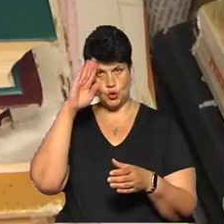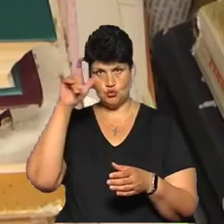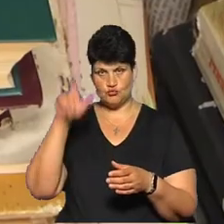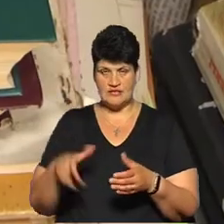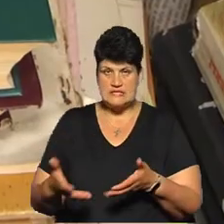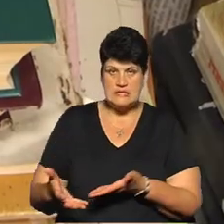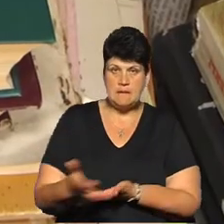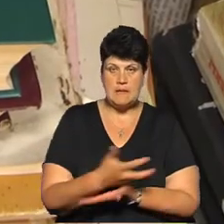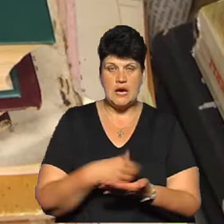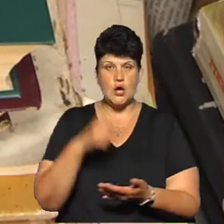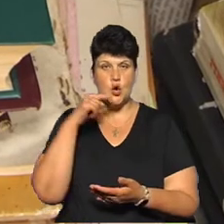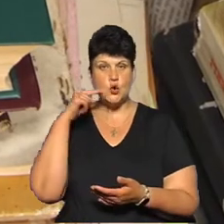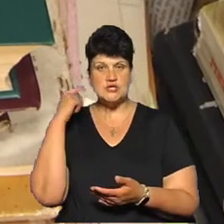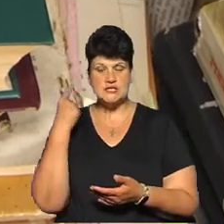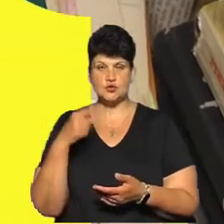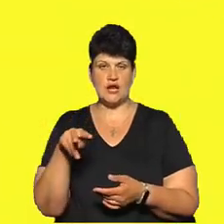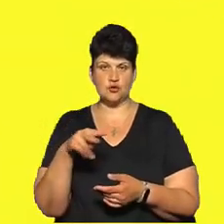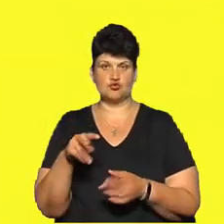літературу, щоб здати на макулатуру.